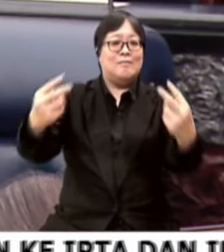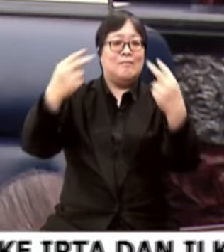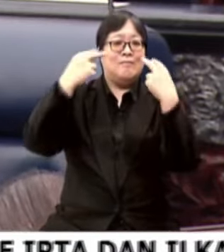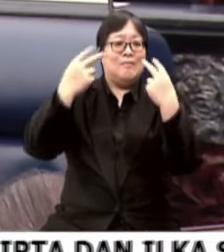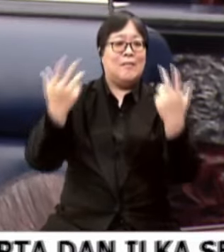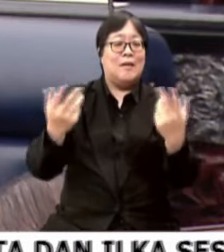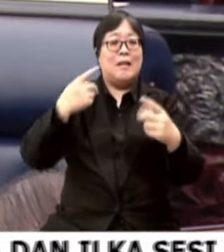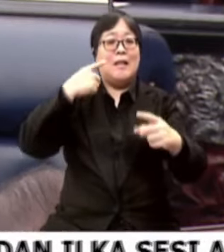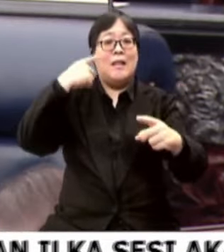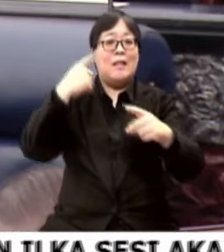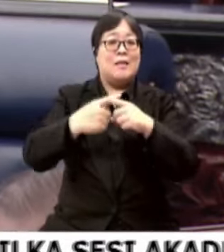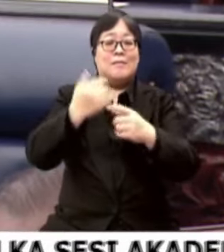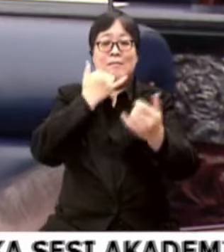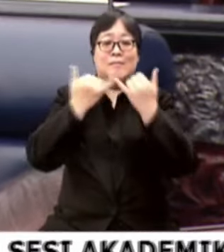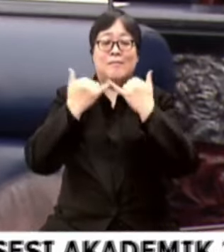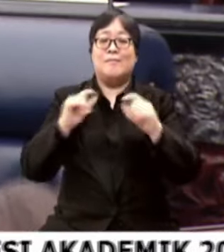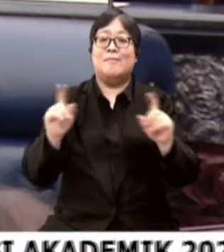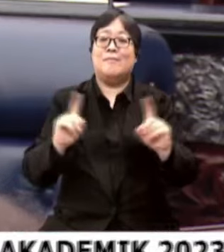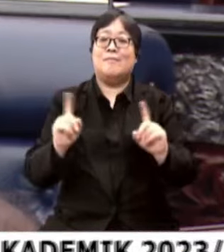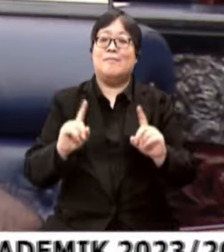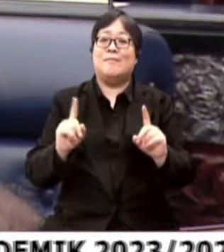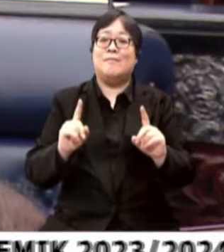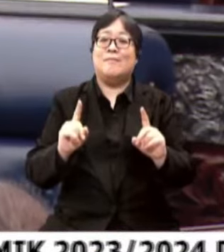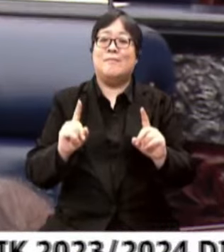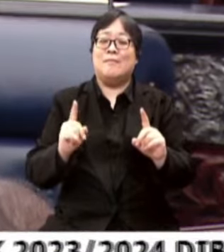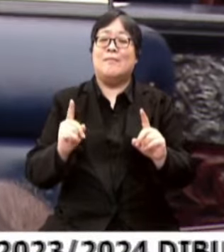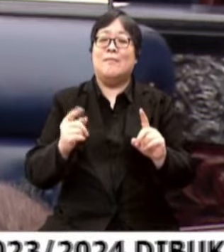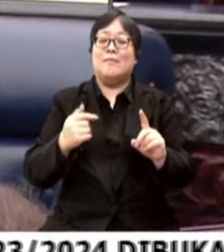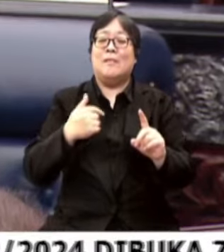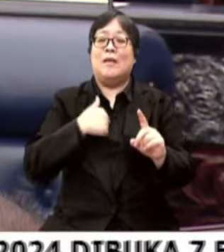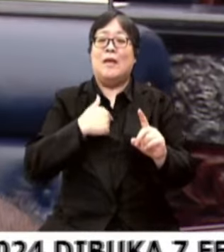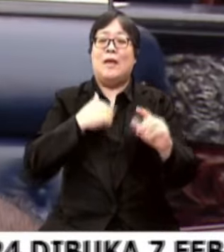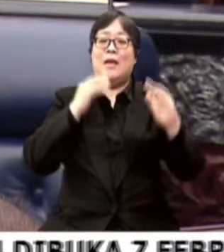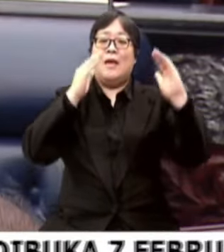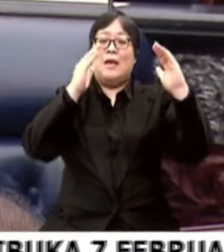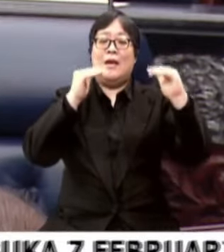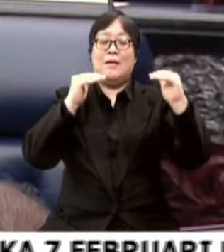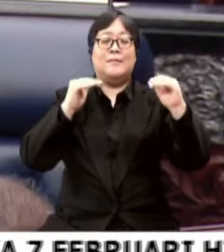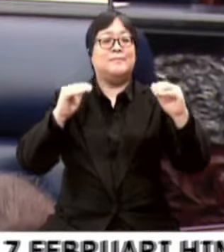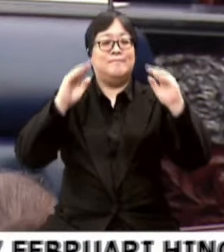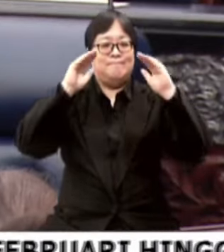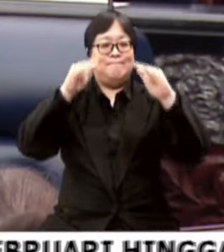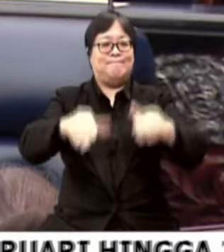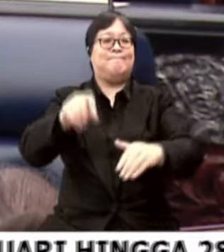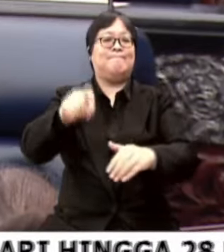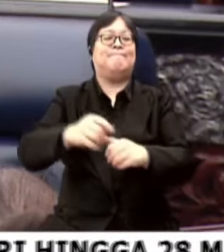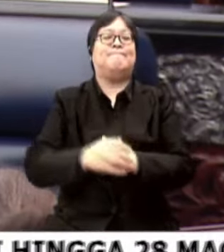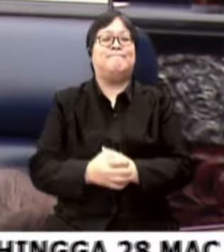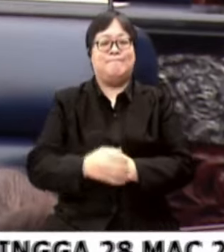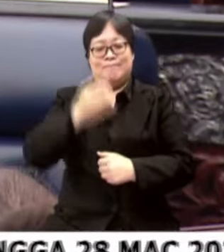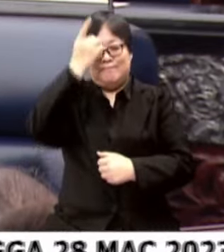kegelapan yang Segini tidak harus berlaku jadi saya harap supaya ini diambil perhatian